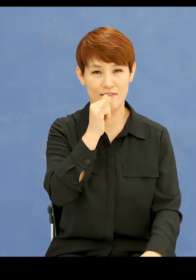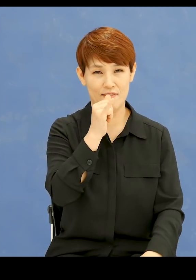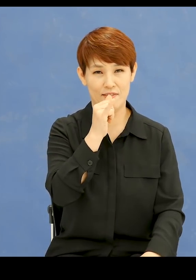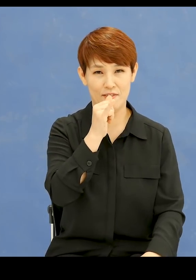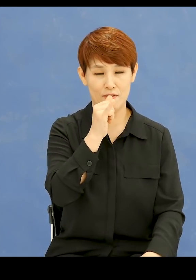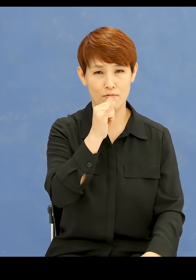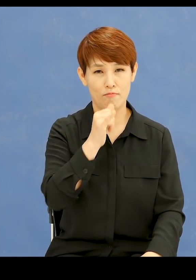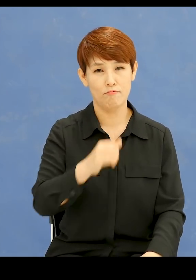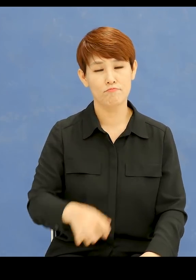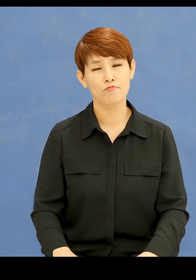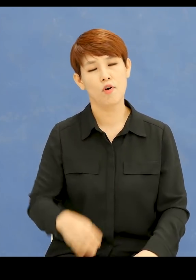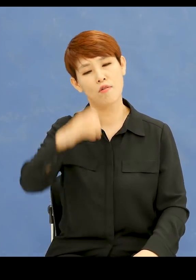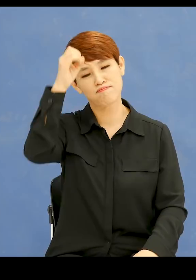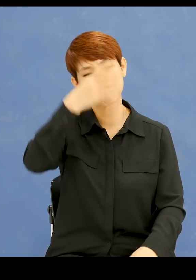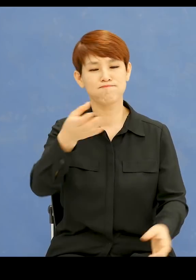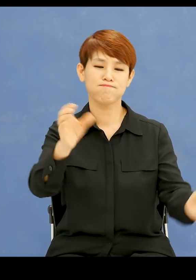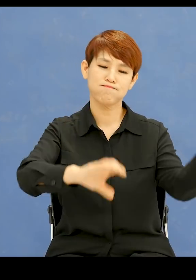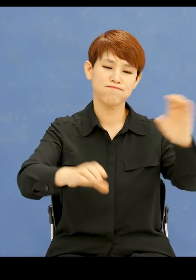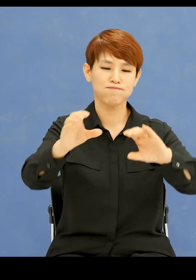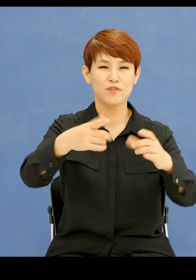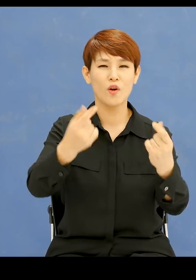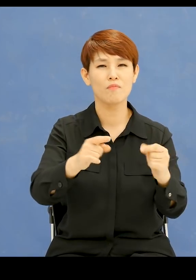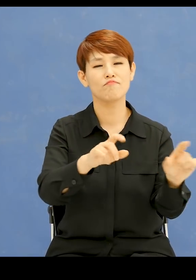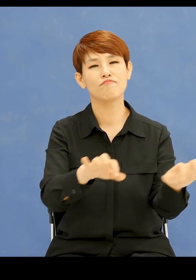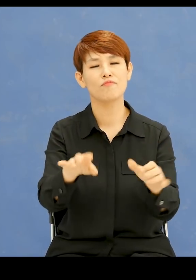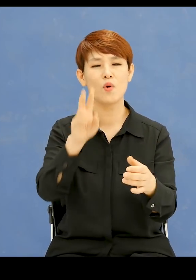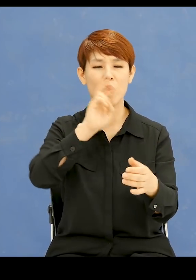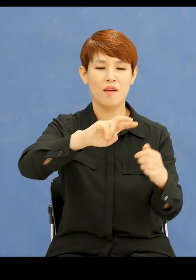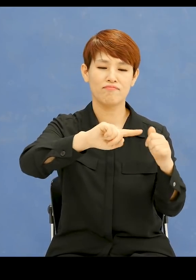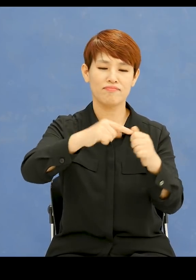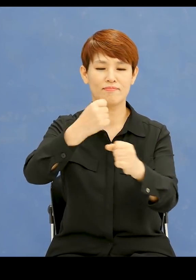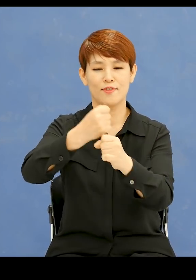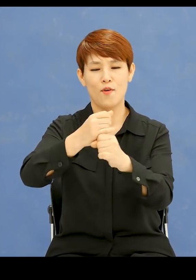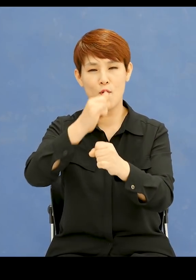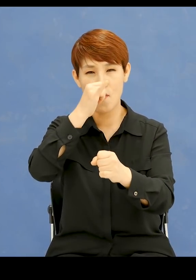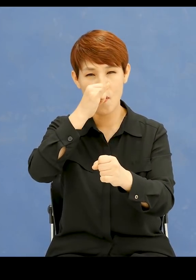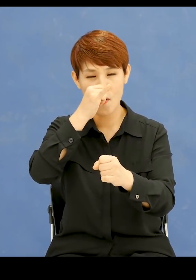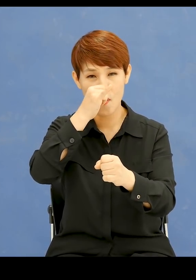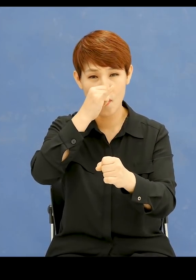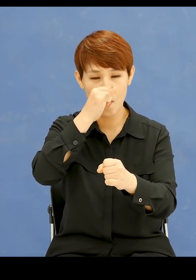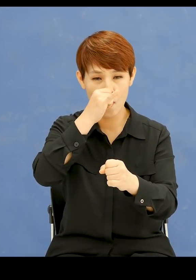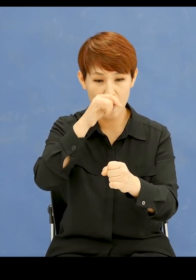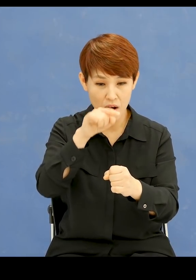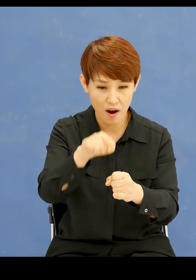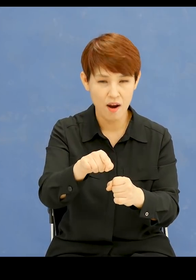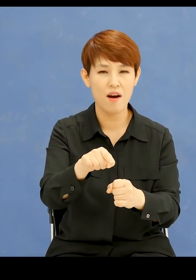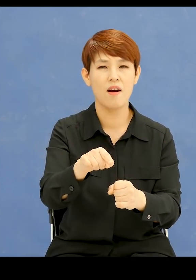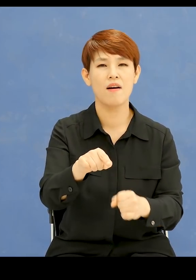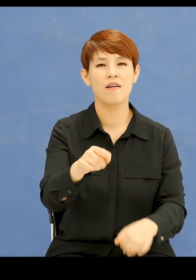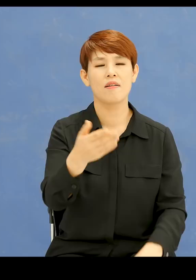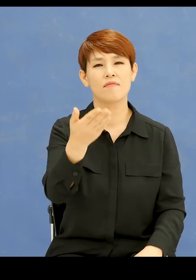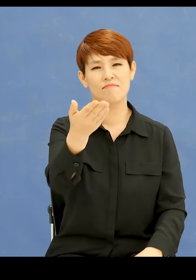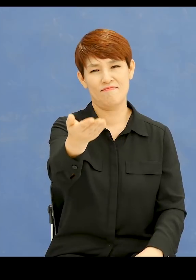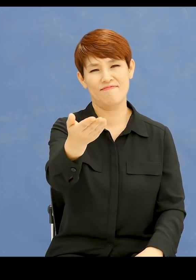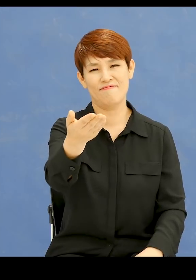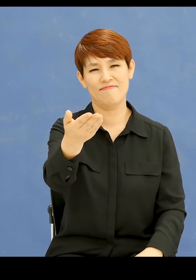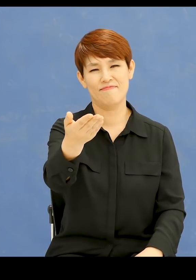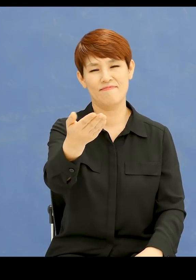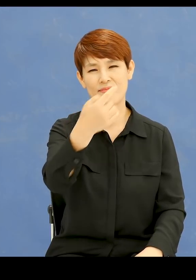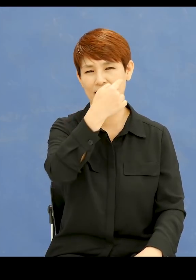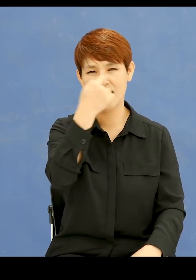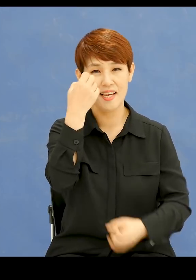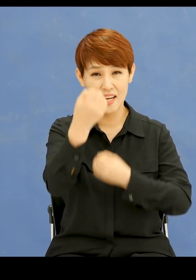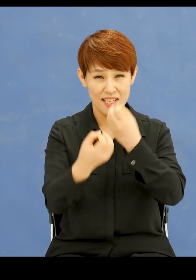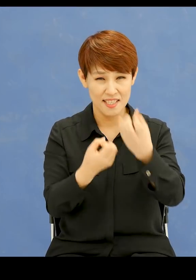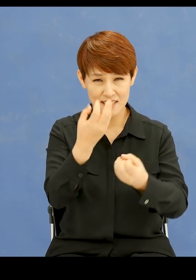그런데 저는 아무 생각 없이 빚었지만 그 안에 이렇게 뜻하지 않게 아버지를 잃었던 목사님의 사연과 간증 이런 많은